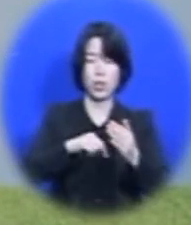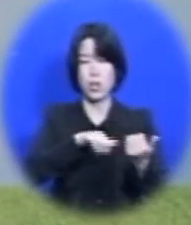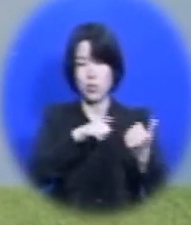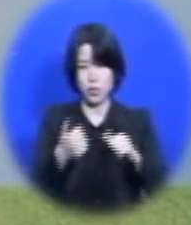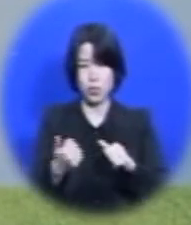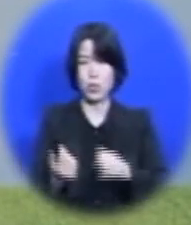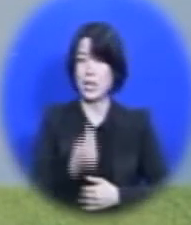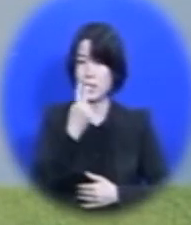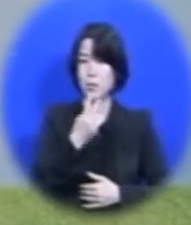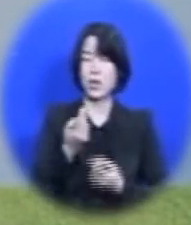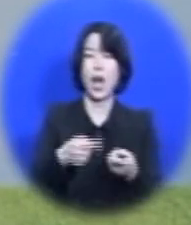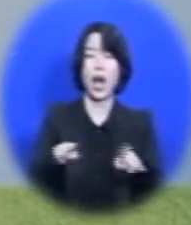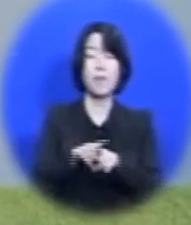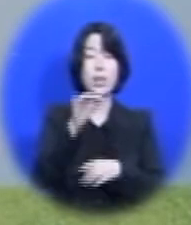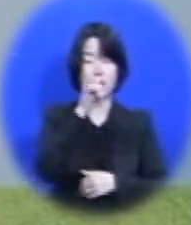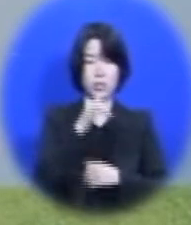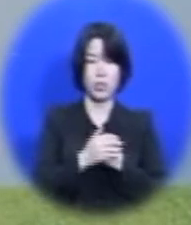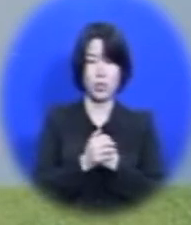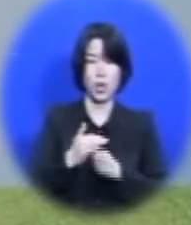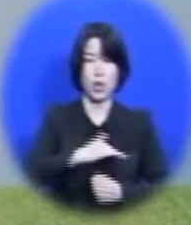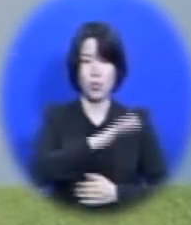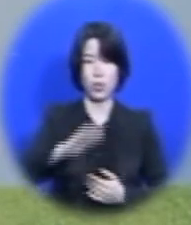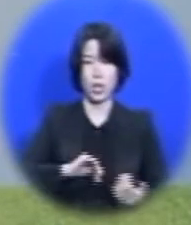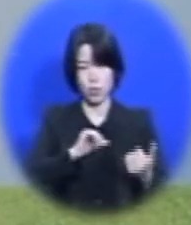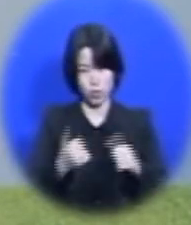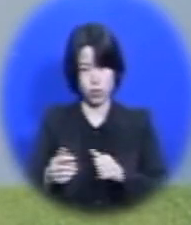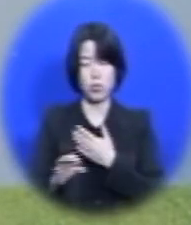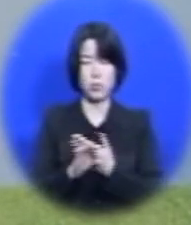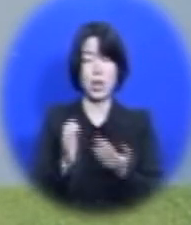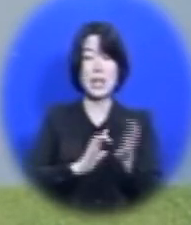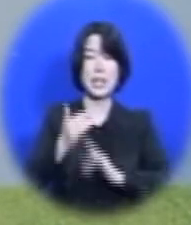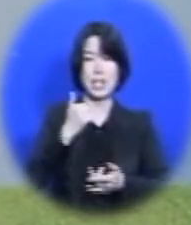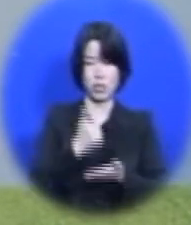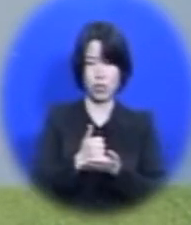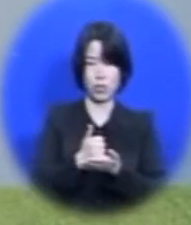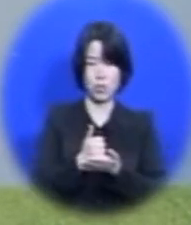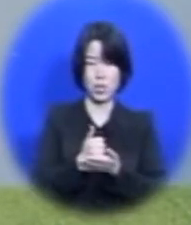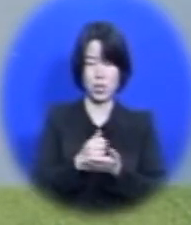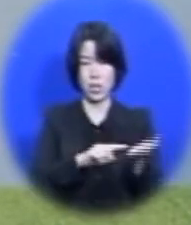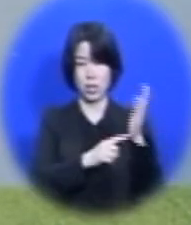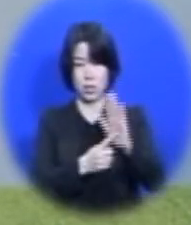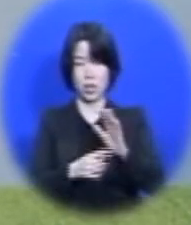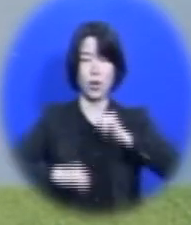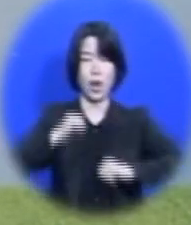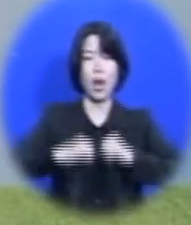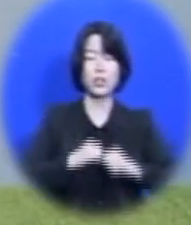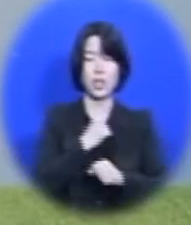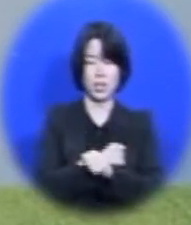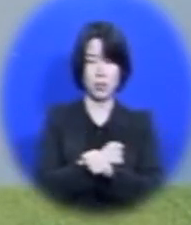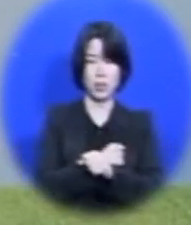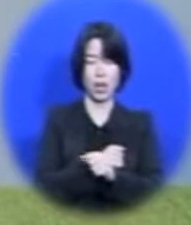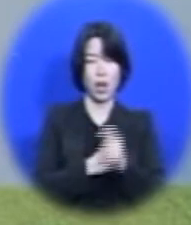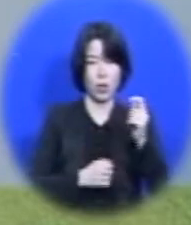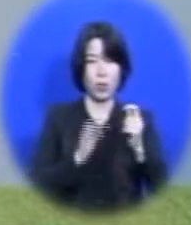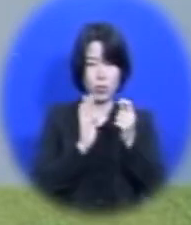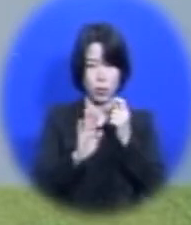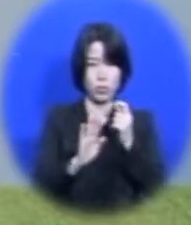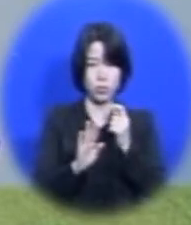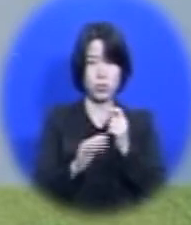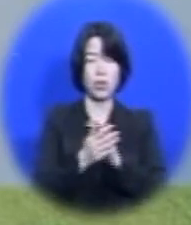죽음과 생명이 함께 있습니다. 우리가 죽으면 예수님이 드러나시고 역사하십니다. 고린도후서 4장